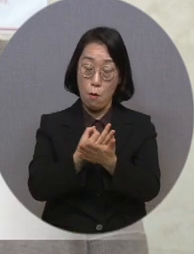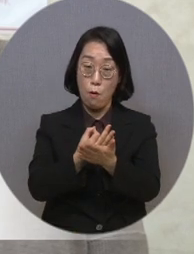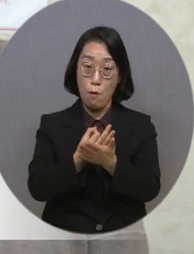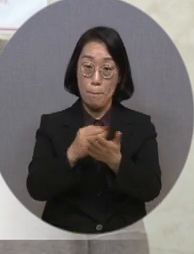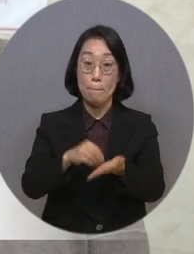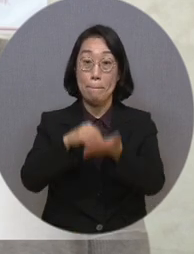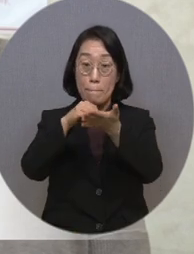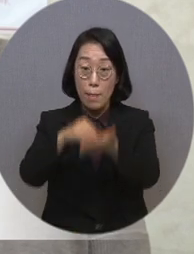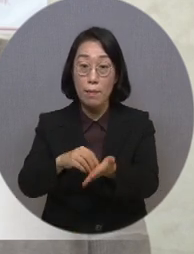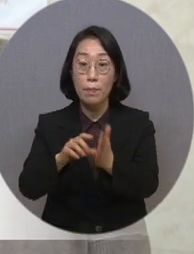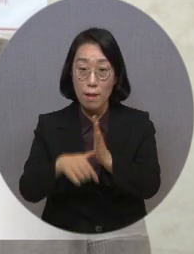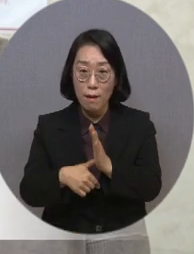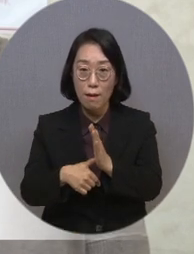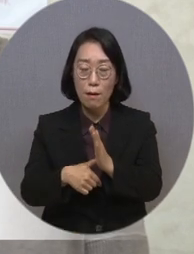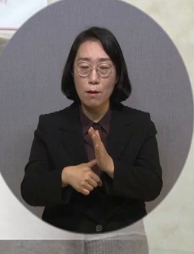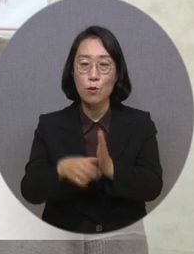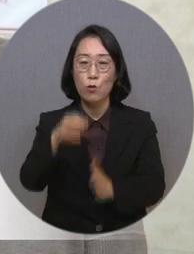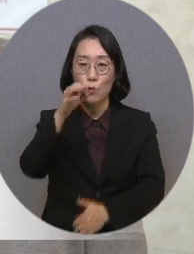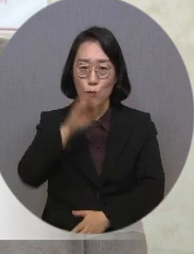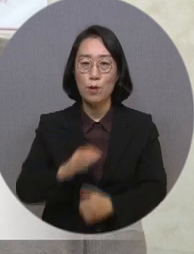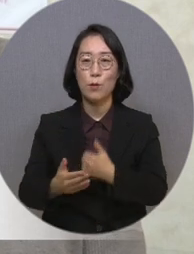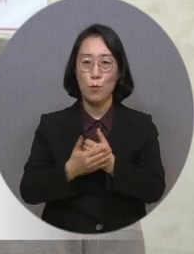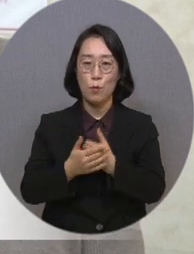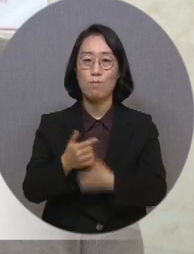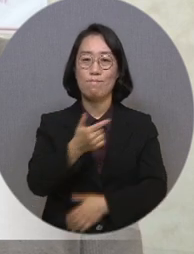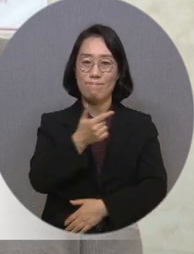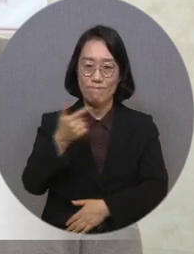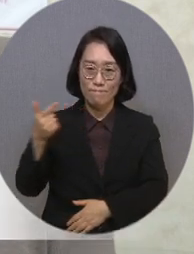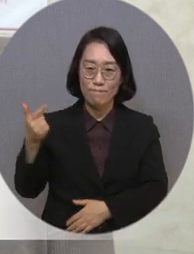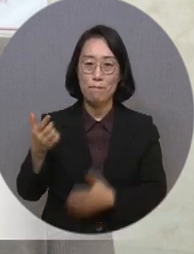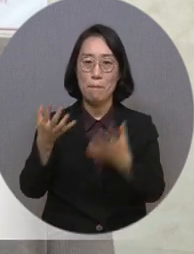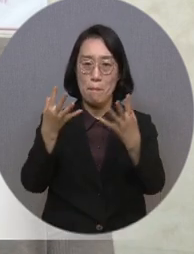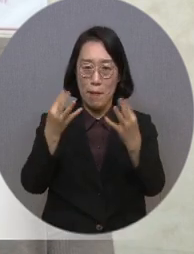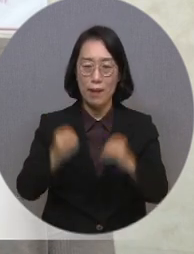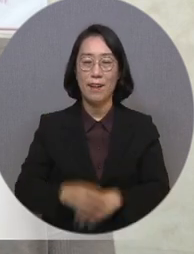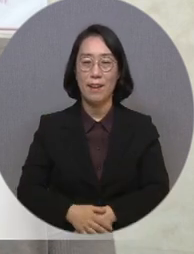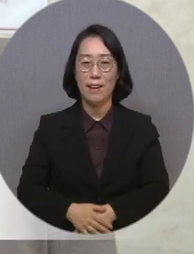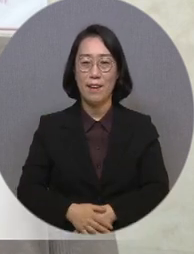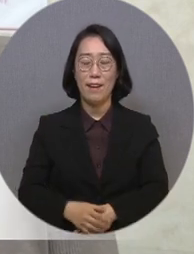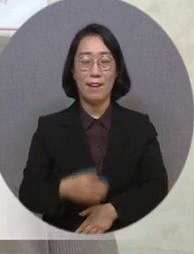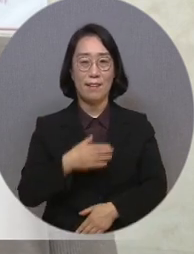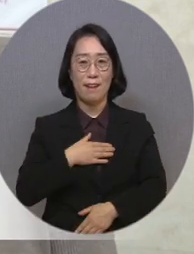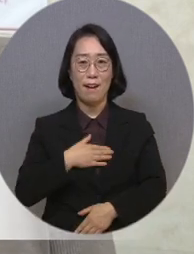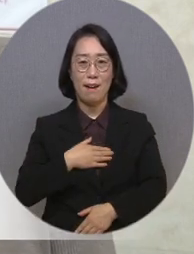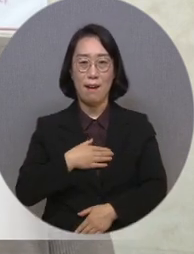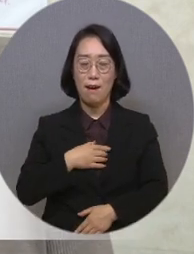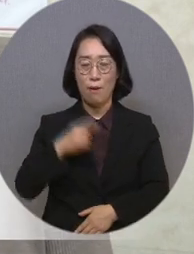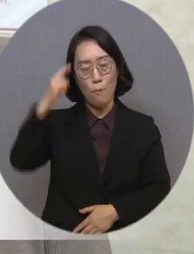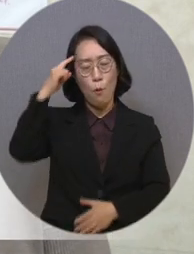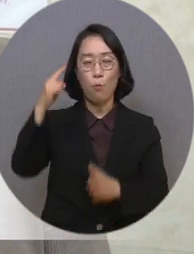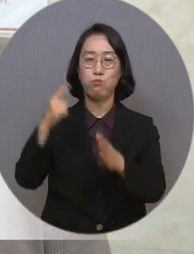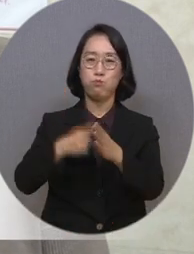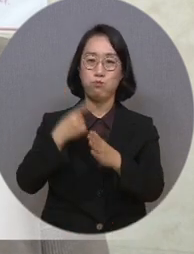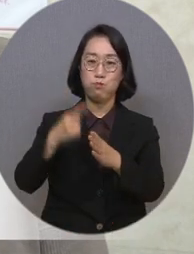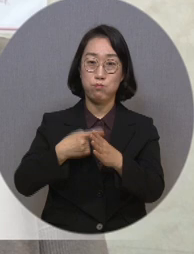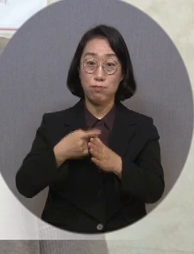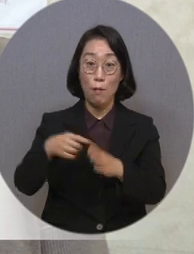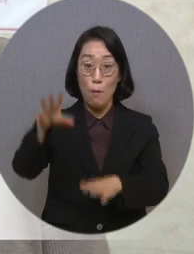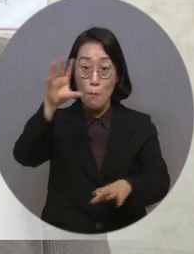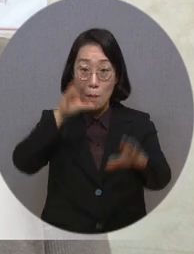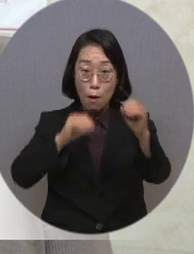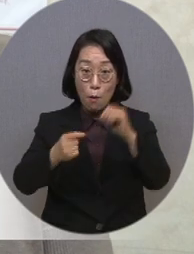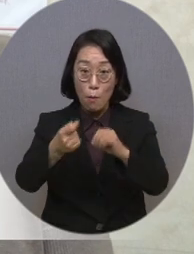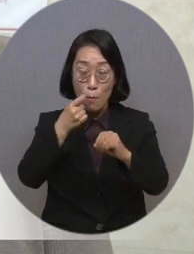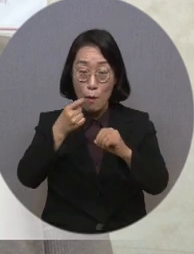되거나 할 때 굉장히 유익하게 도움이 되는 내용들이 많아서 제가 이렇게 머릿속에 텅 비었던 거를 조금씩 채워간다는